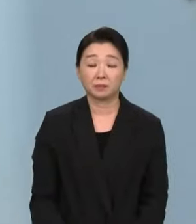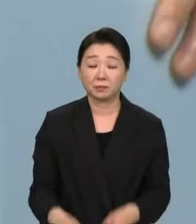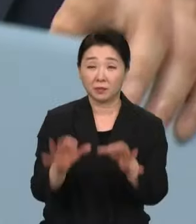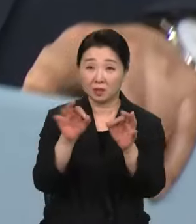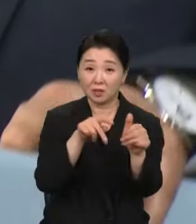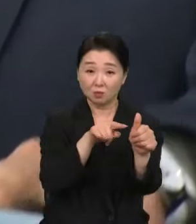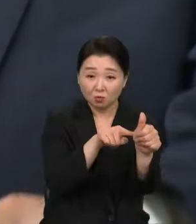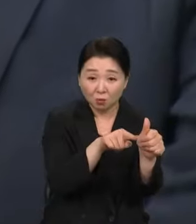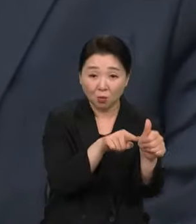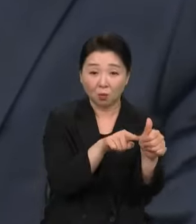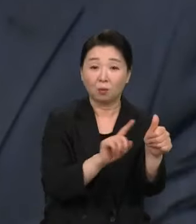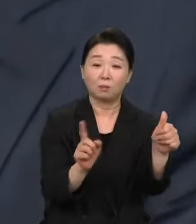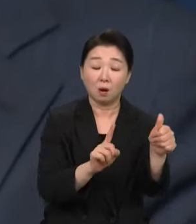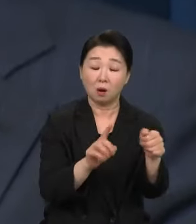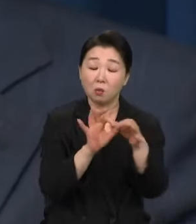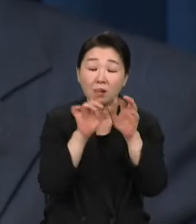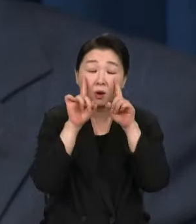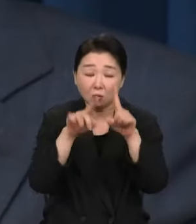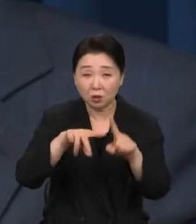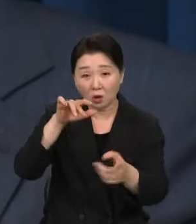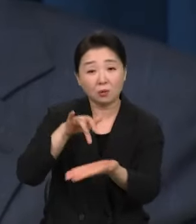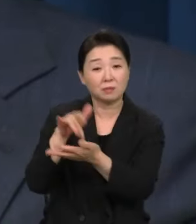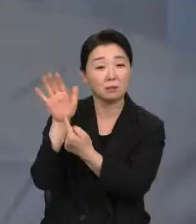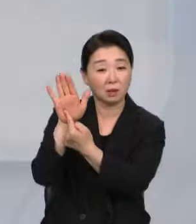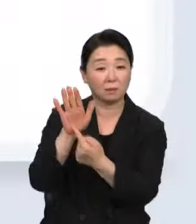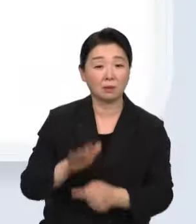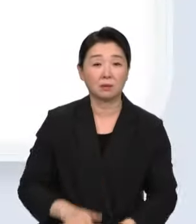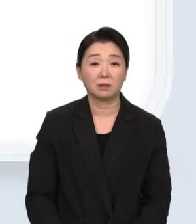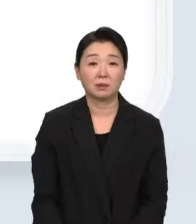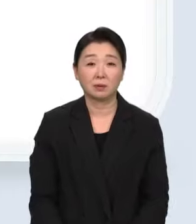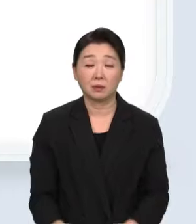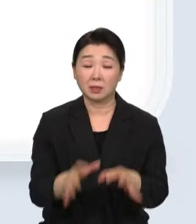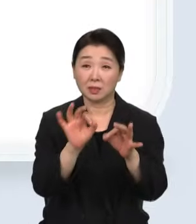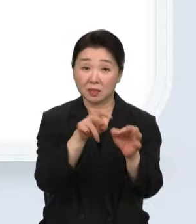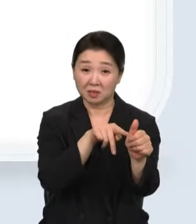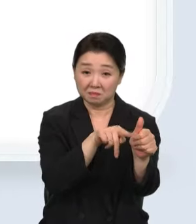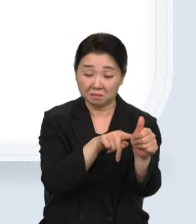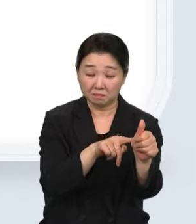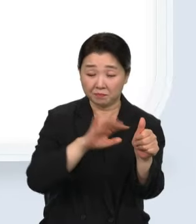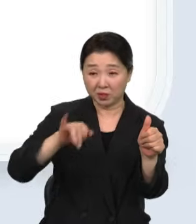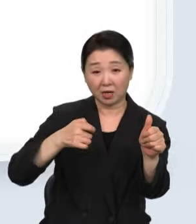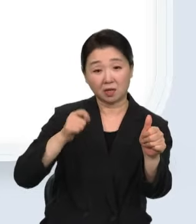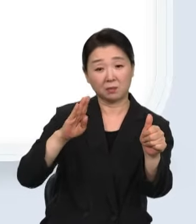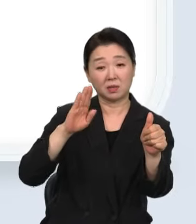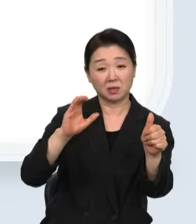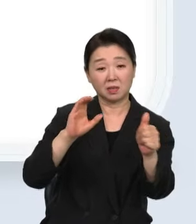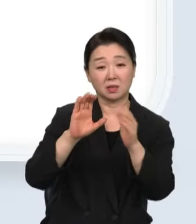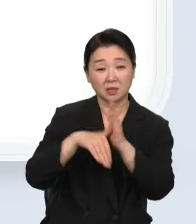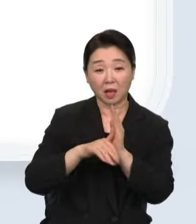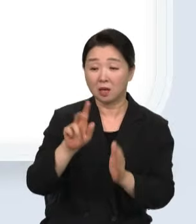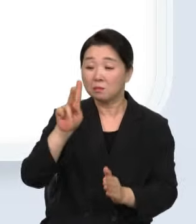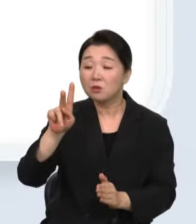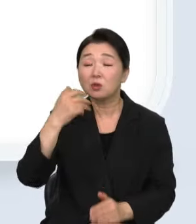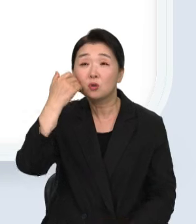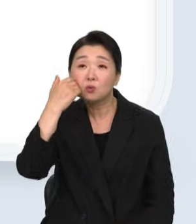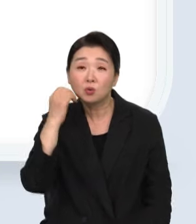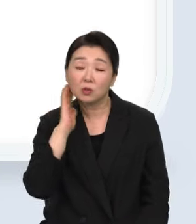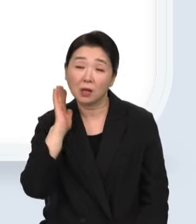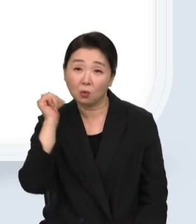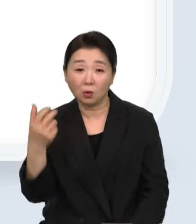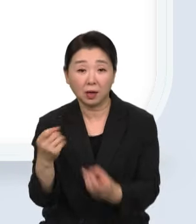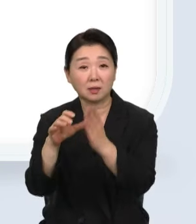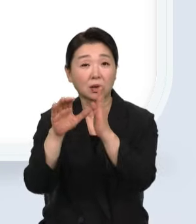후보자가 관련 의혹에 대해 처음으로 입장을 내놨습니다. 김 후보자는 JTBC에 V, 즉 대통령 행사와 관련해 임